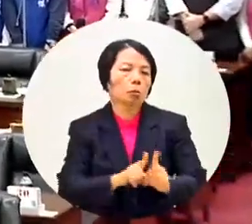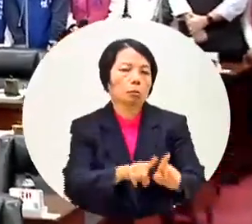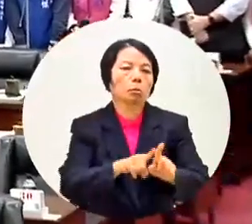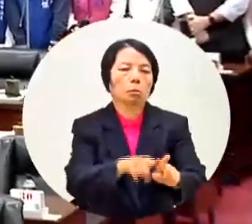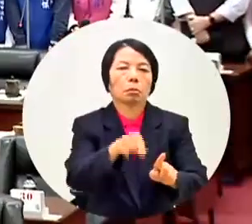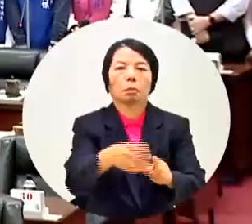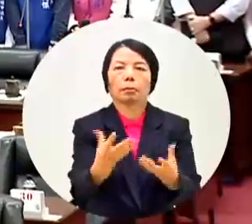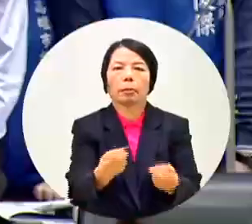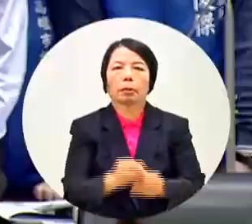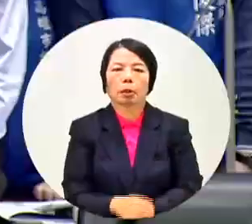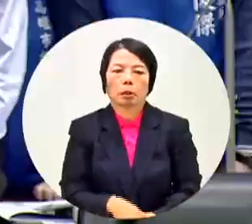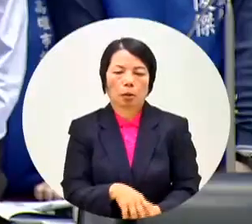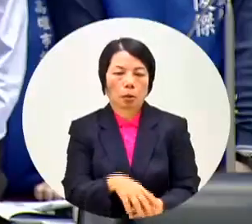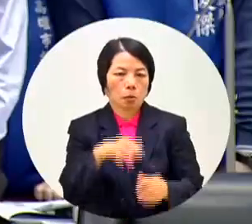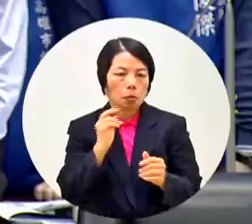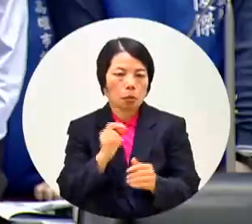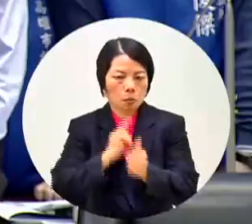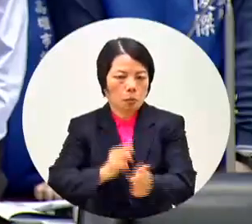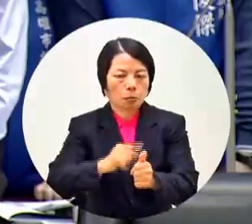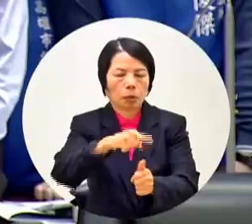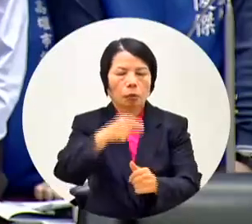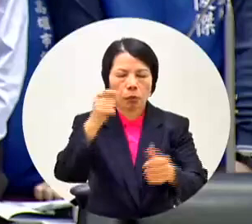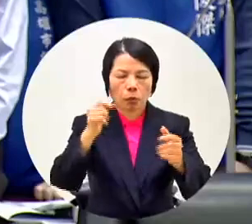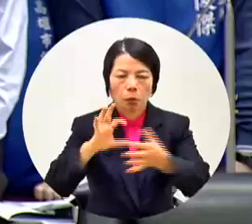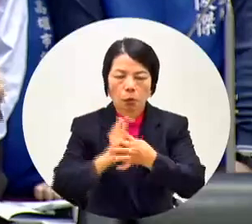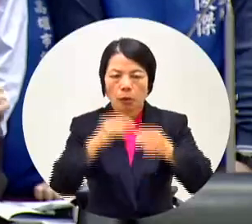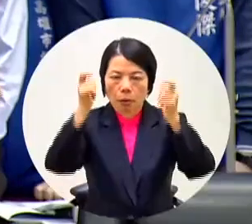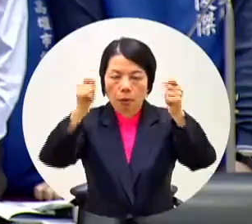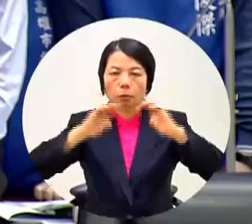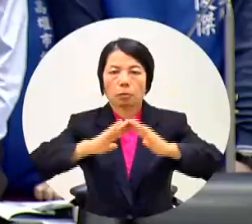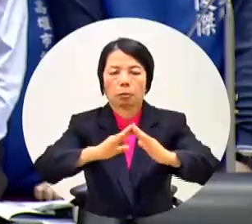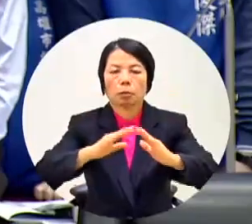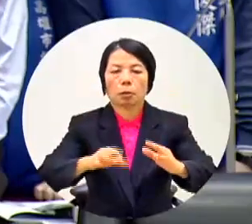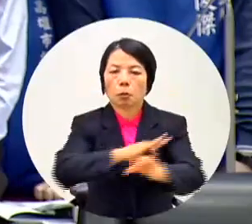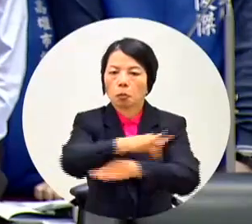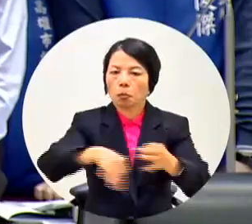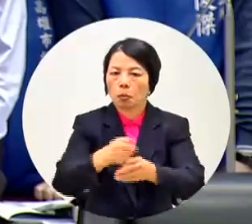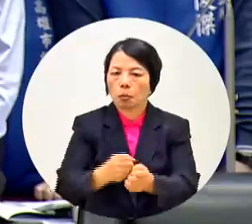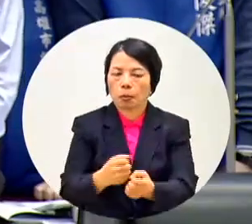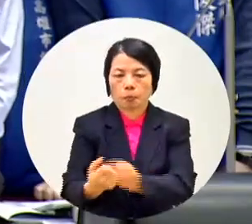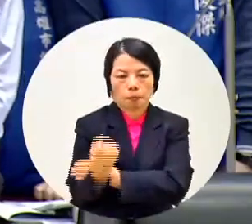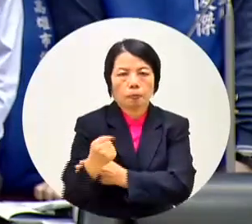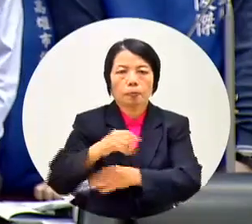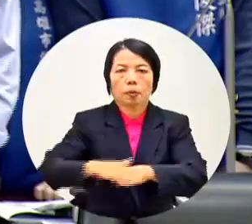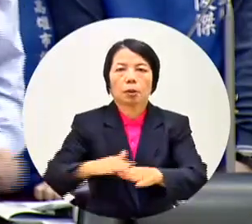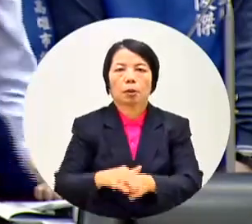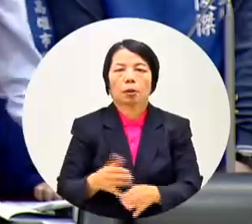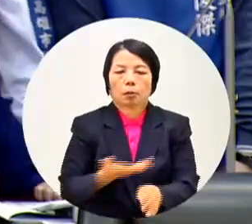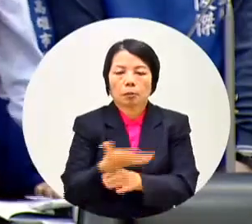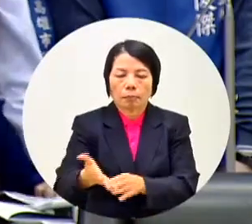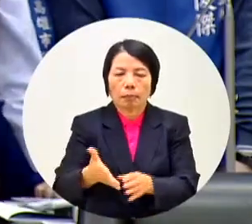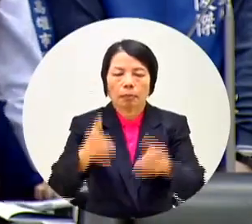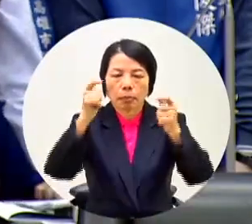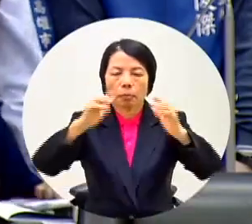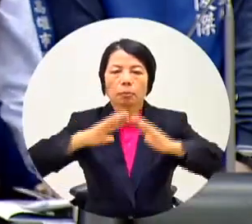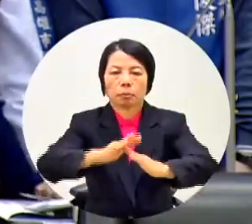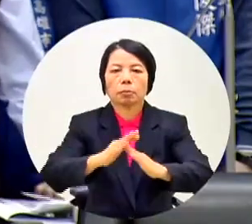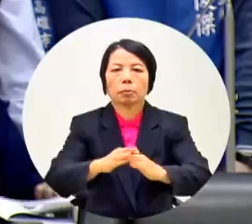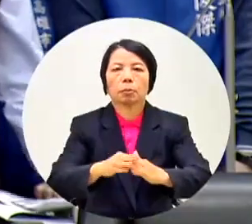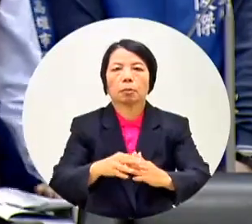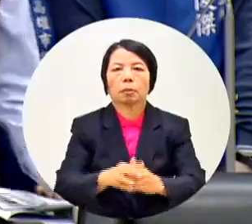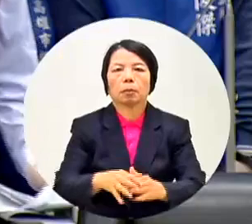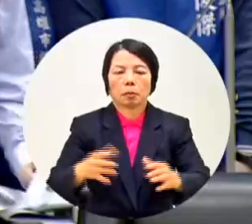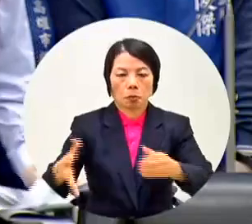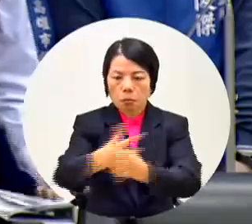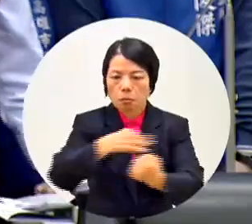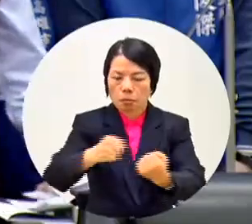高雄拼经济，要打造高雄成为全台首富这样的一个愿景，如果局处首长无法